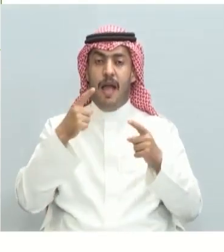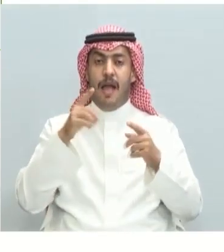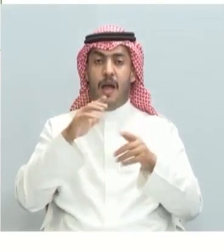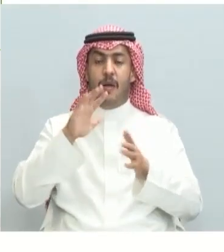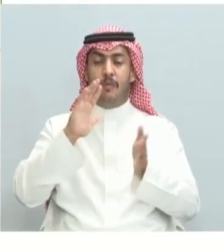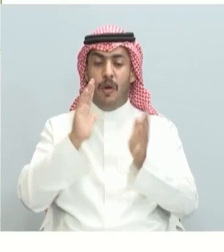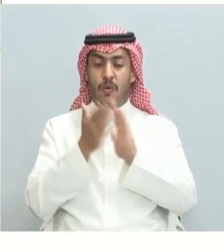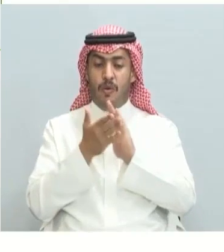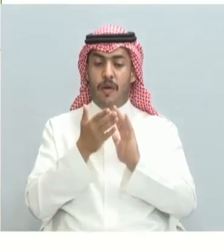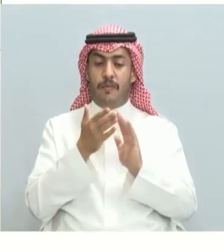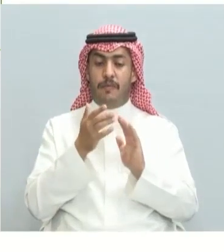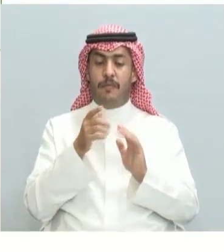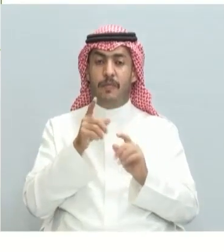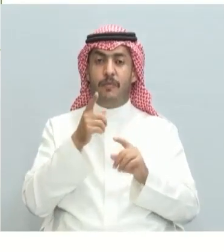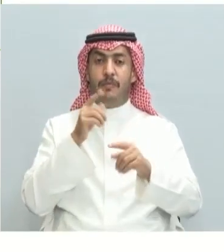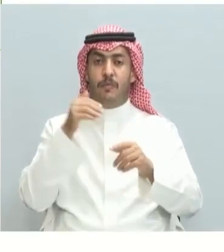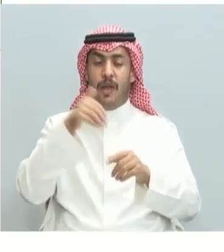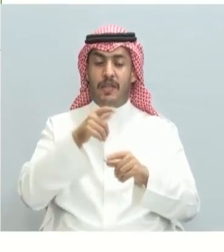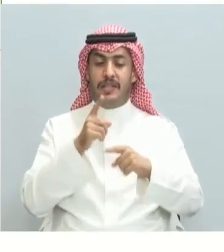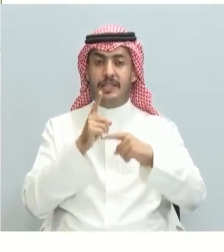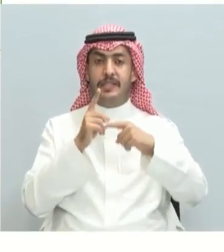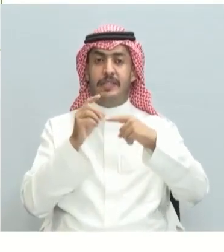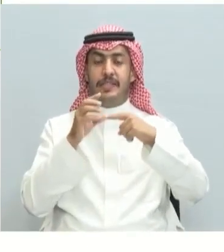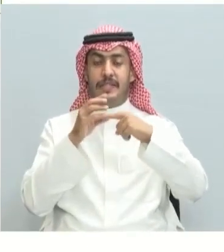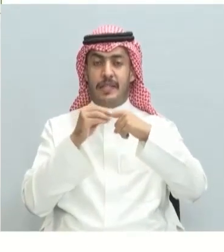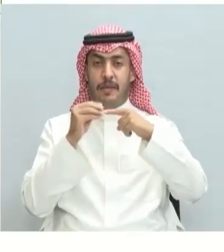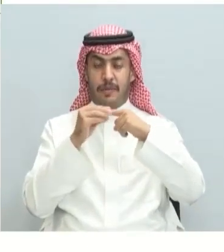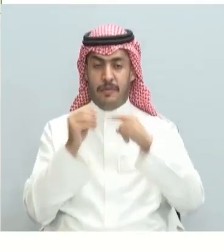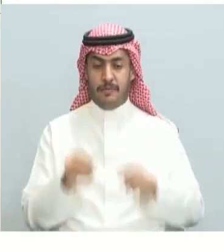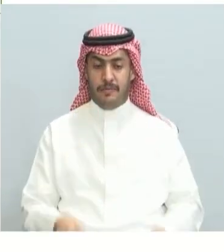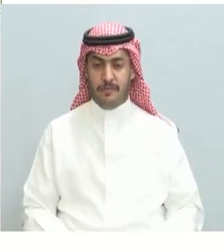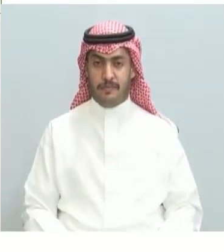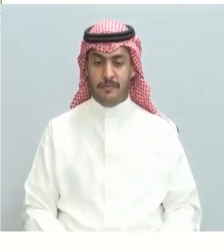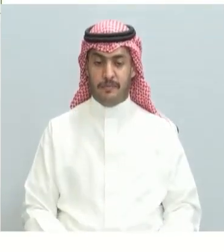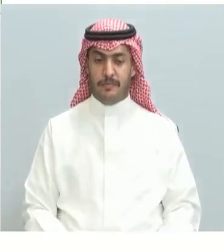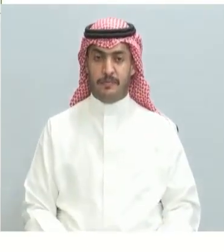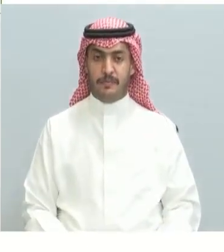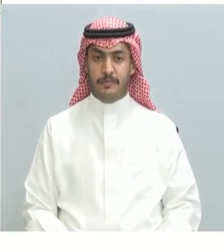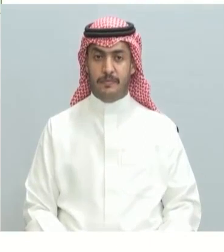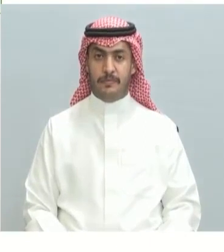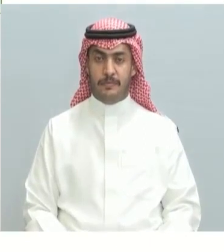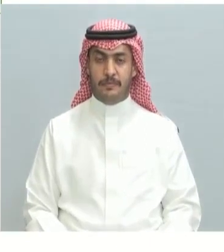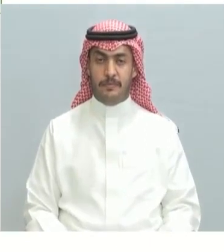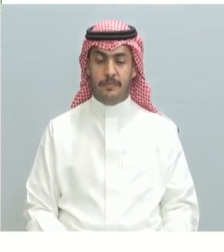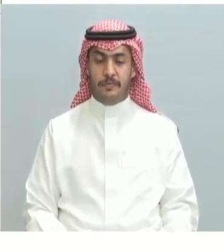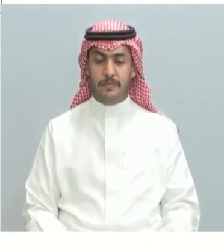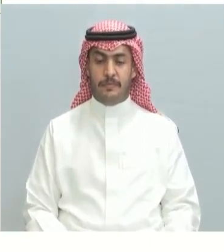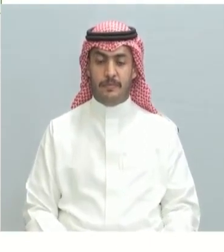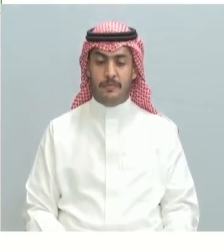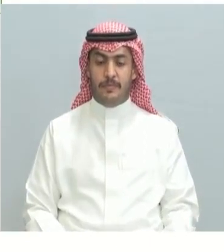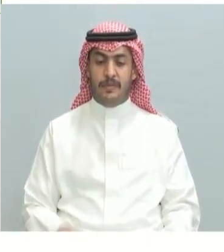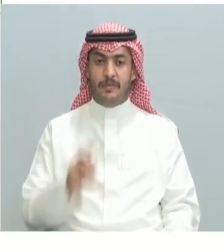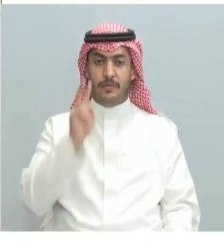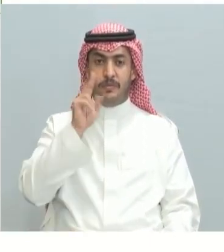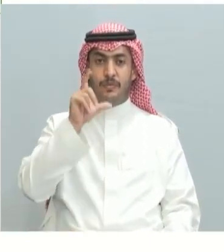بمنحدر سلبي سنفهم اكثر الان من خلال الرسم نرى هنا في الشكل 2